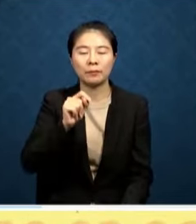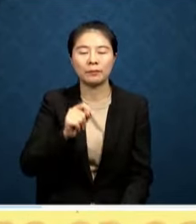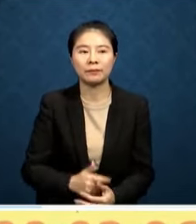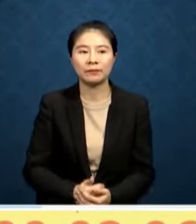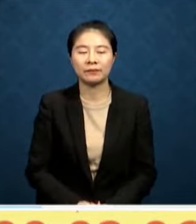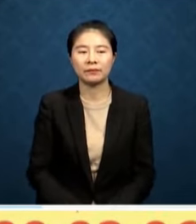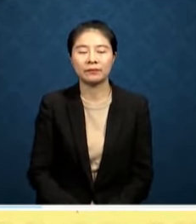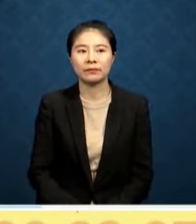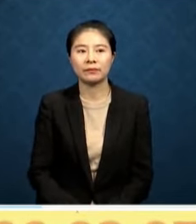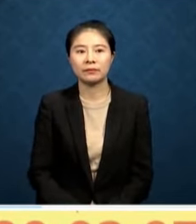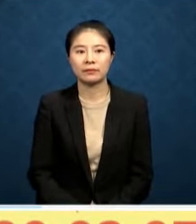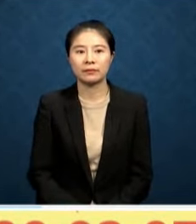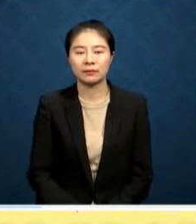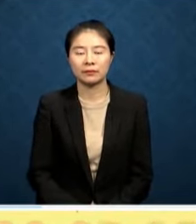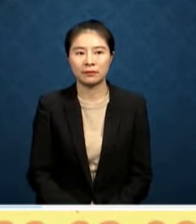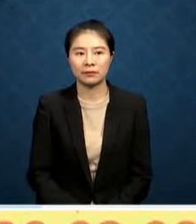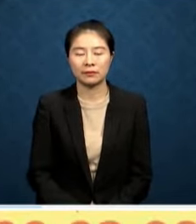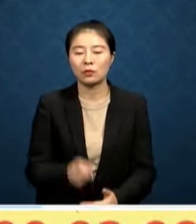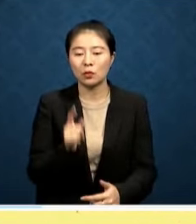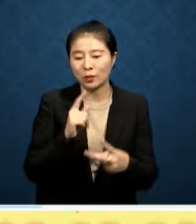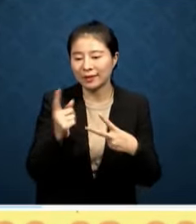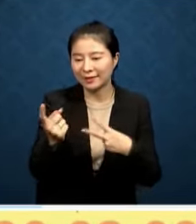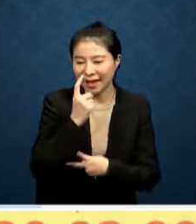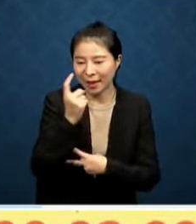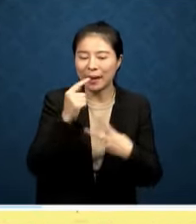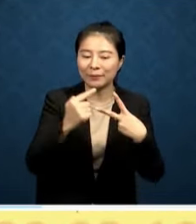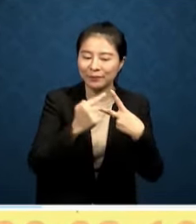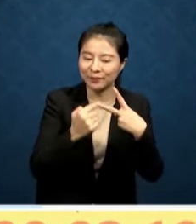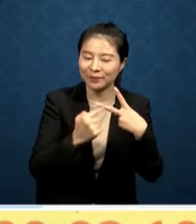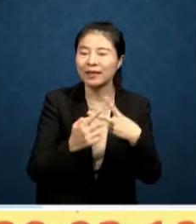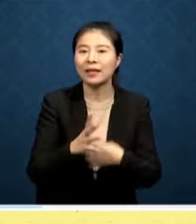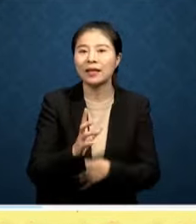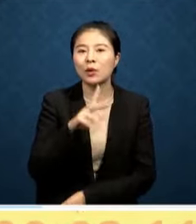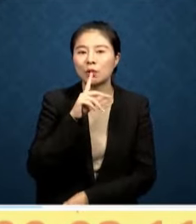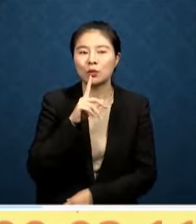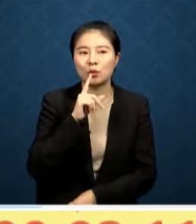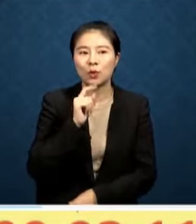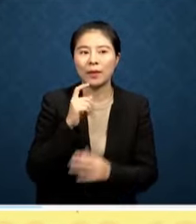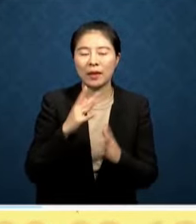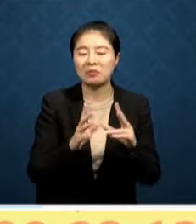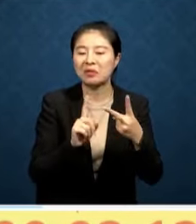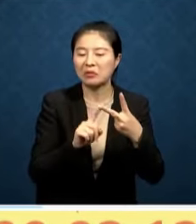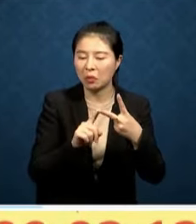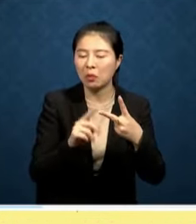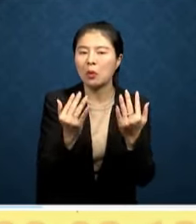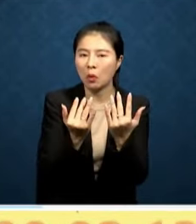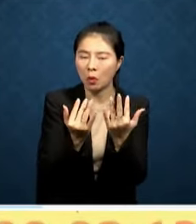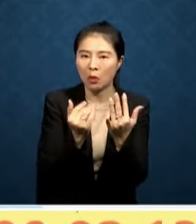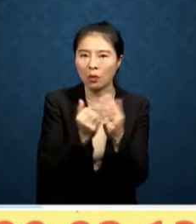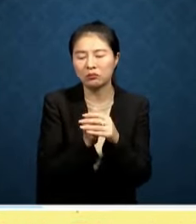ทั้งสิ้นทั้งปวงใน2คำถามผมคิดว่าคำถามที่2ก็ต้องรอดูว่าเมื่อ